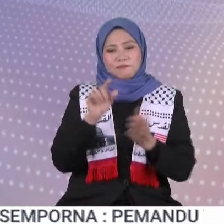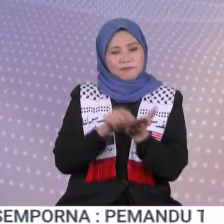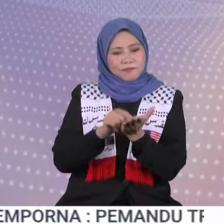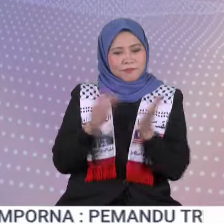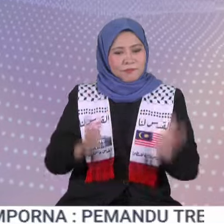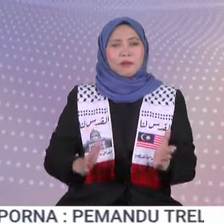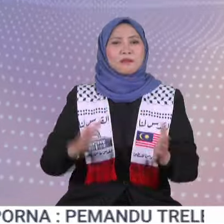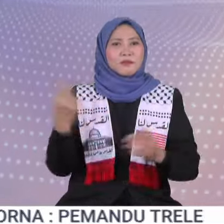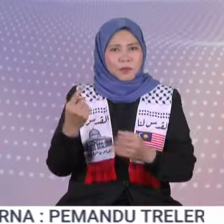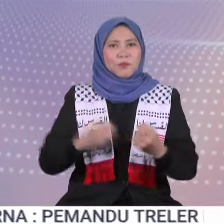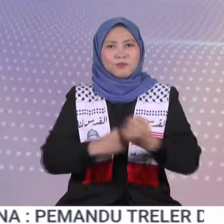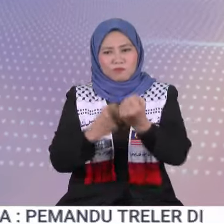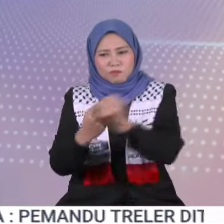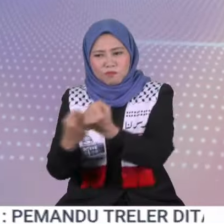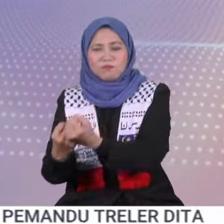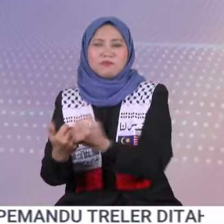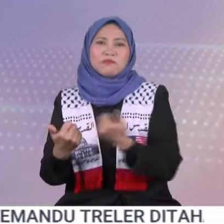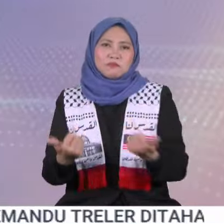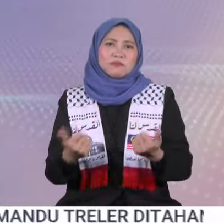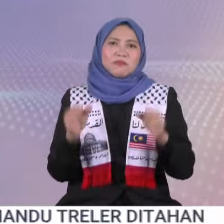disokong dan